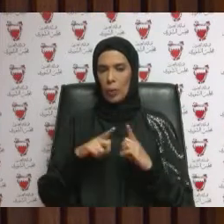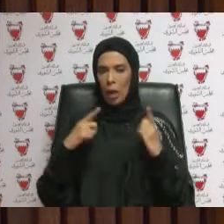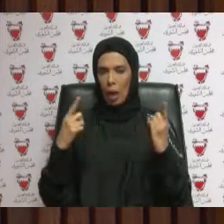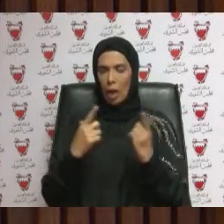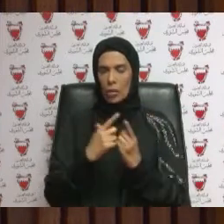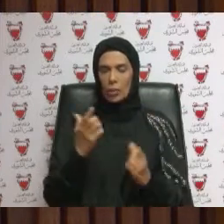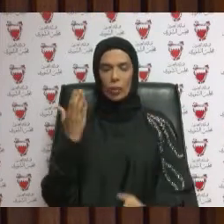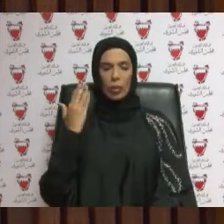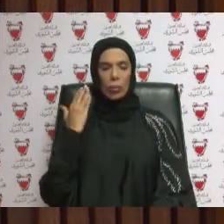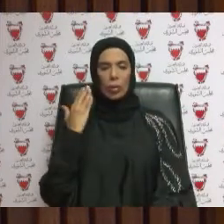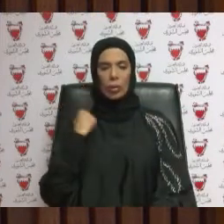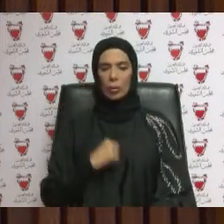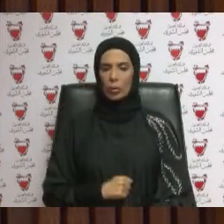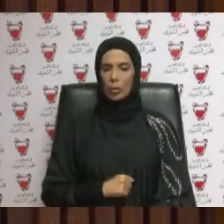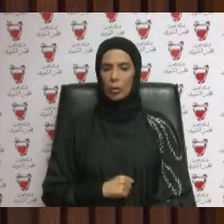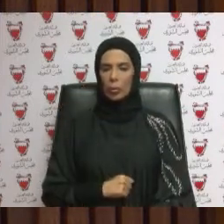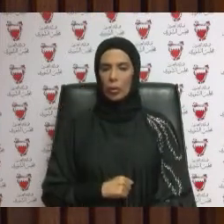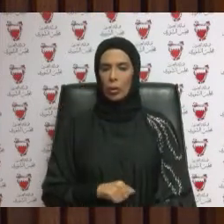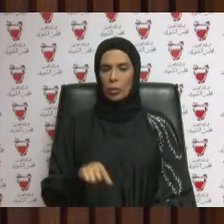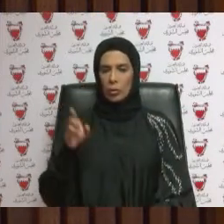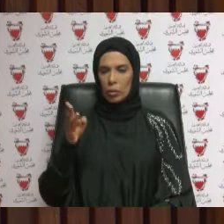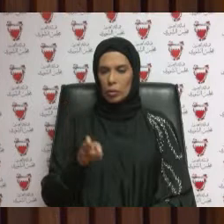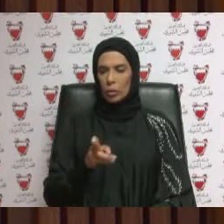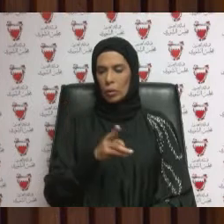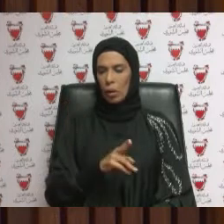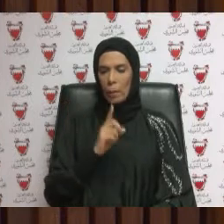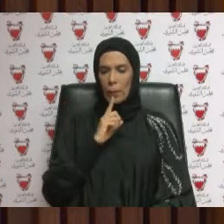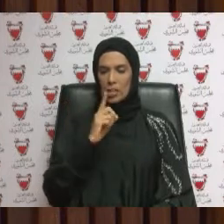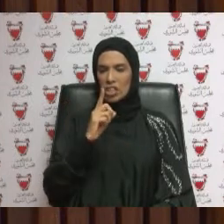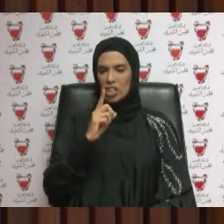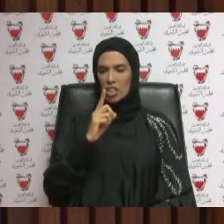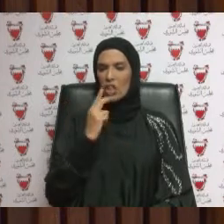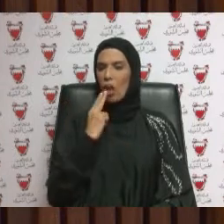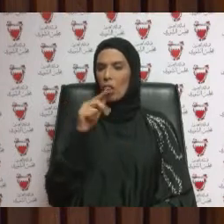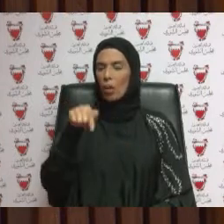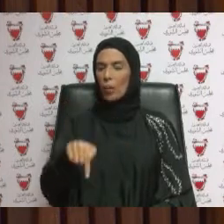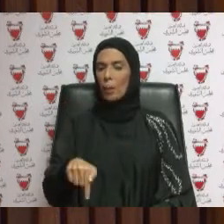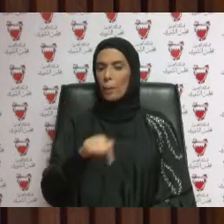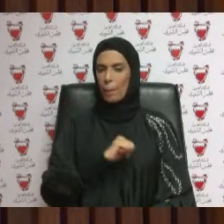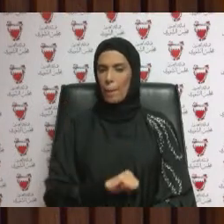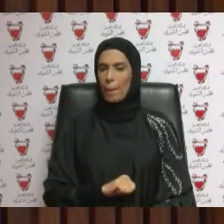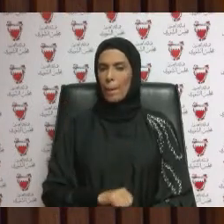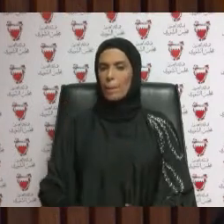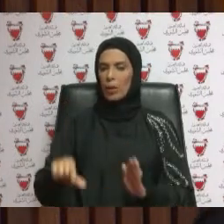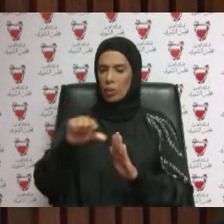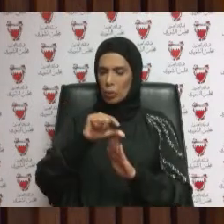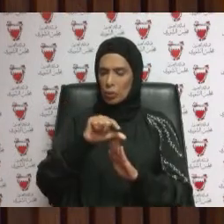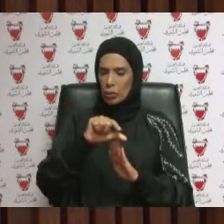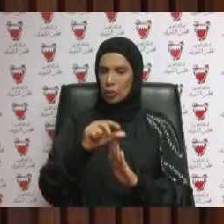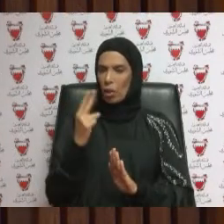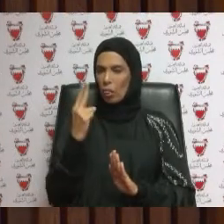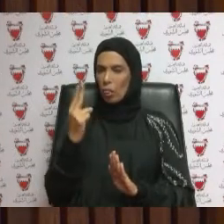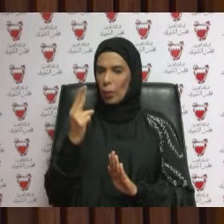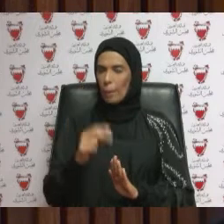السابقة خلال دور الانعقاد العادي الأول من الفصل التشريعي الخامس، والذي يتألف فضلا عن الديباجة من